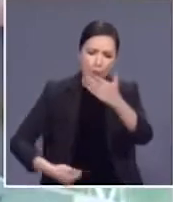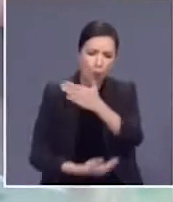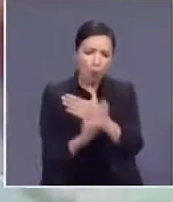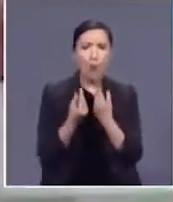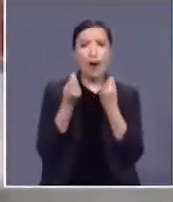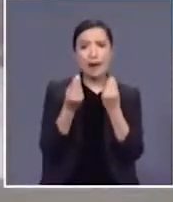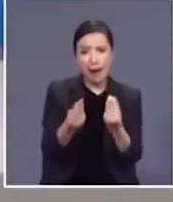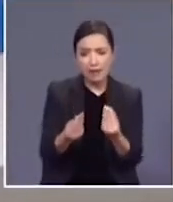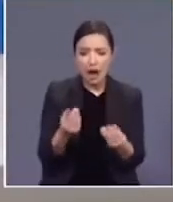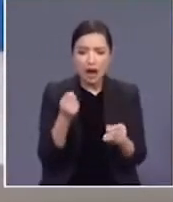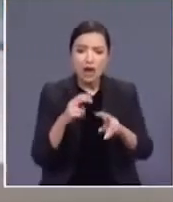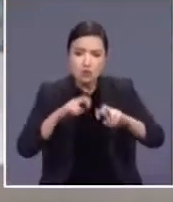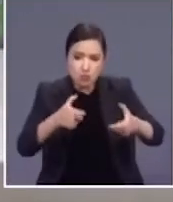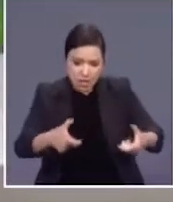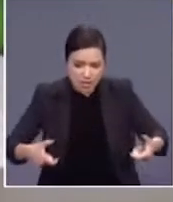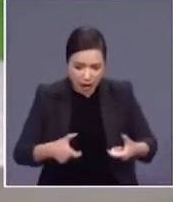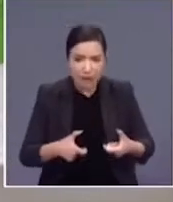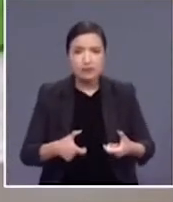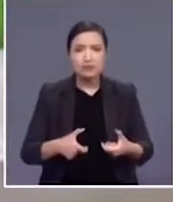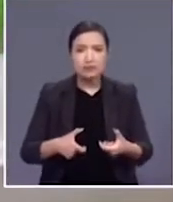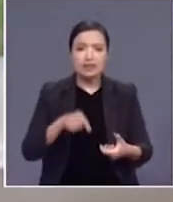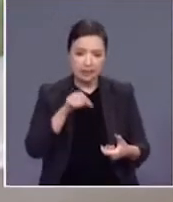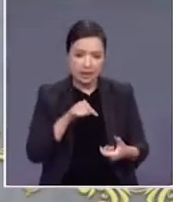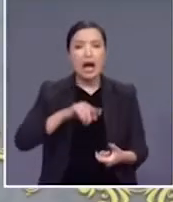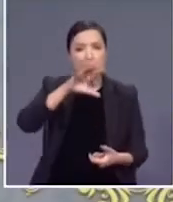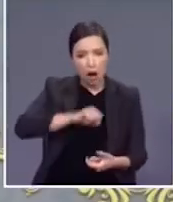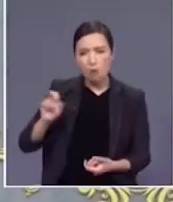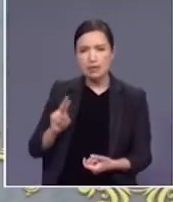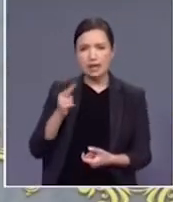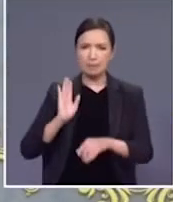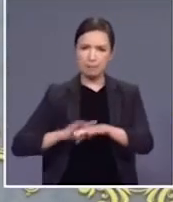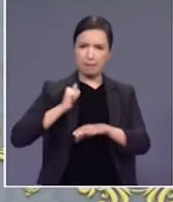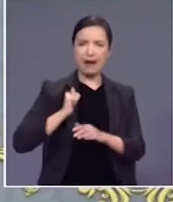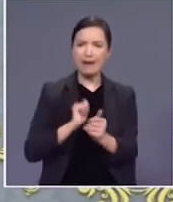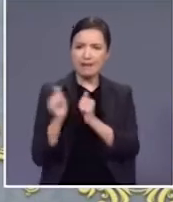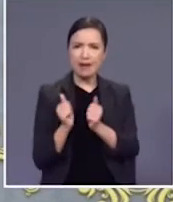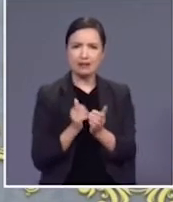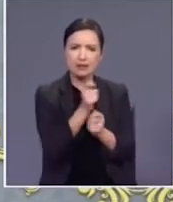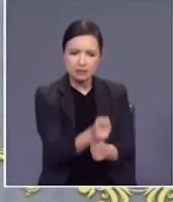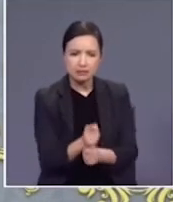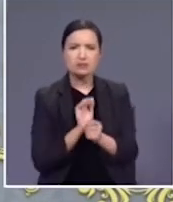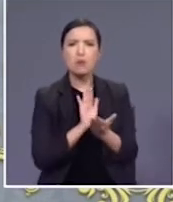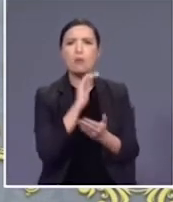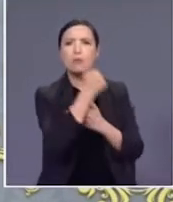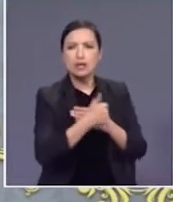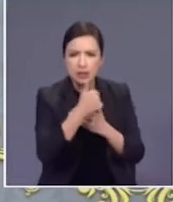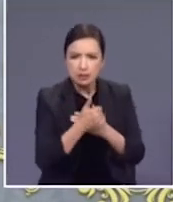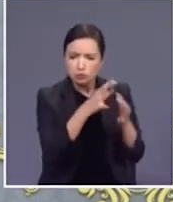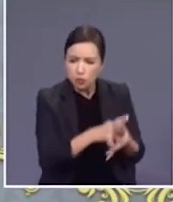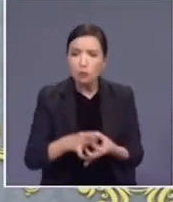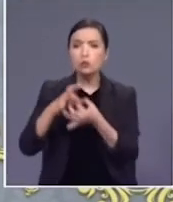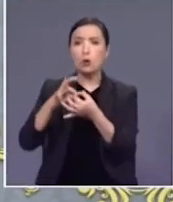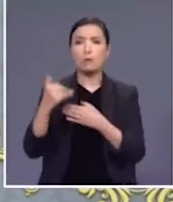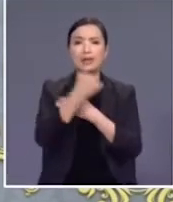งานวิจัยเทคโนโลยีและนวัตกรรมไปใช้เพื่อสนับสนุนการยกระดับขีดความสามารถในการแข่งขันภาคการเกษตรของประเทศสอดคล้องกับทิศทางของ